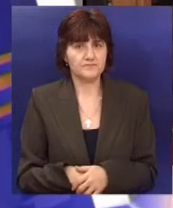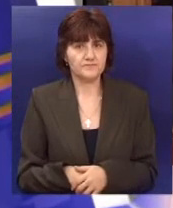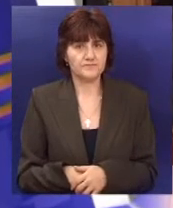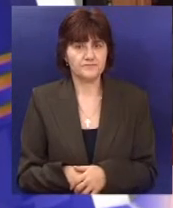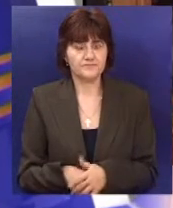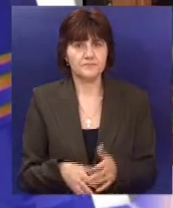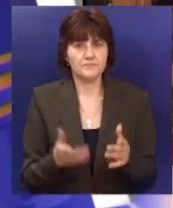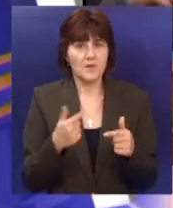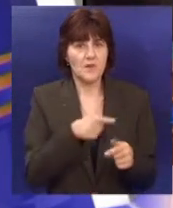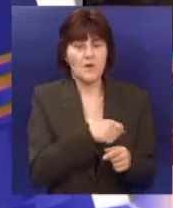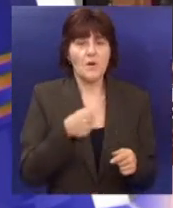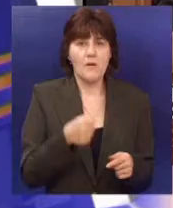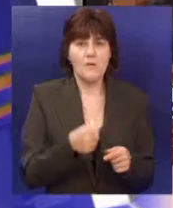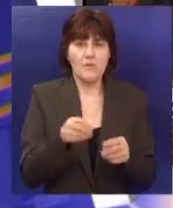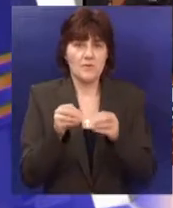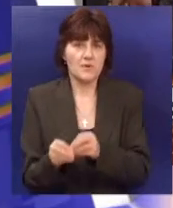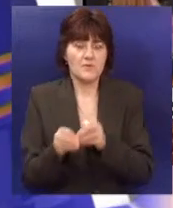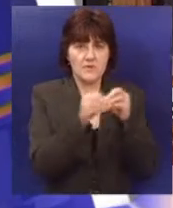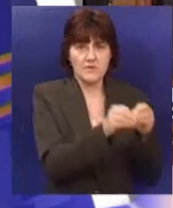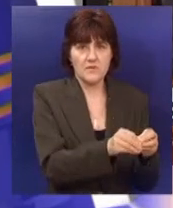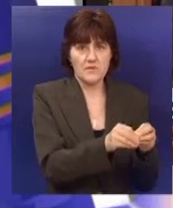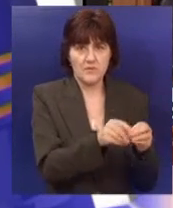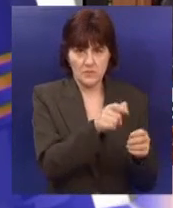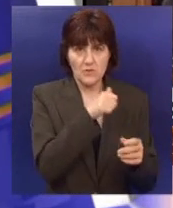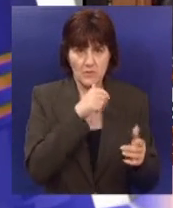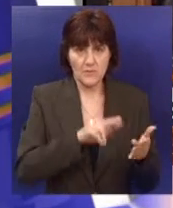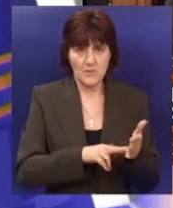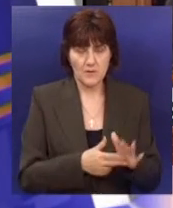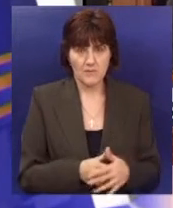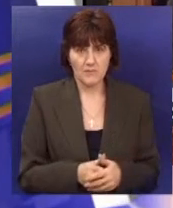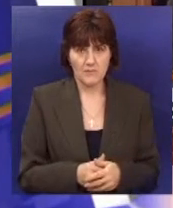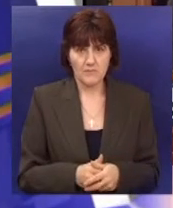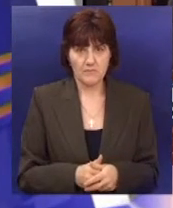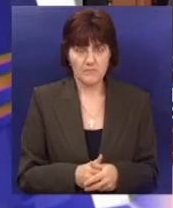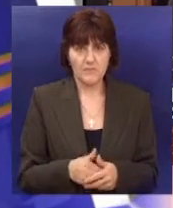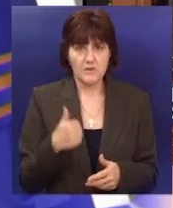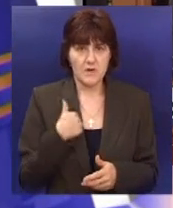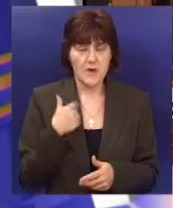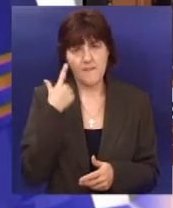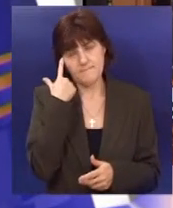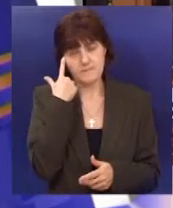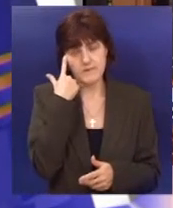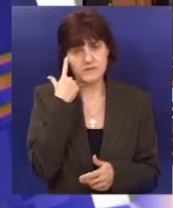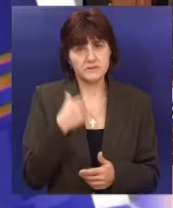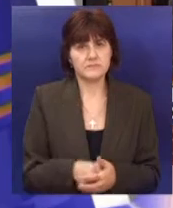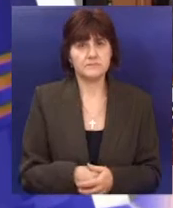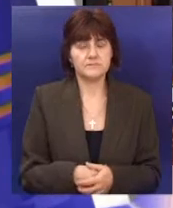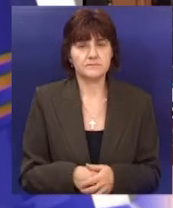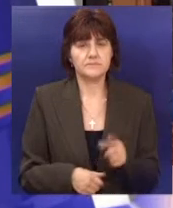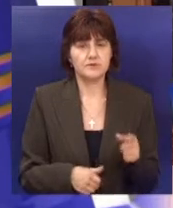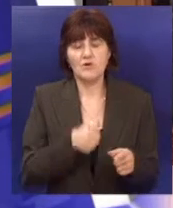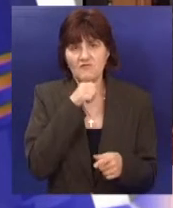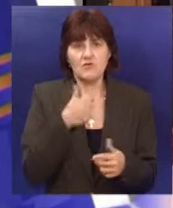I ako je sad izmestimo za 100 metara dalje, vi ćete da se bunite protiv toga. Ja i dalje mislim da je ovo u